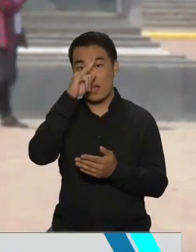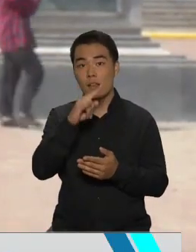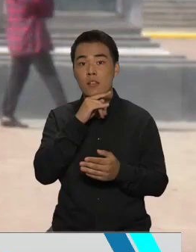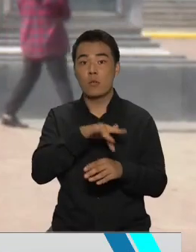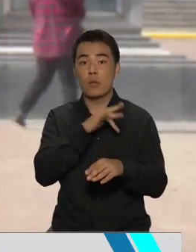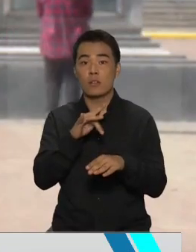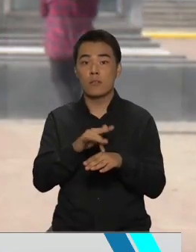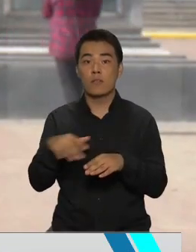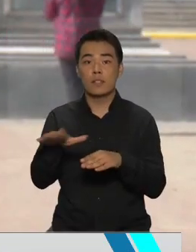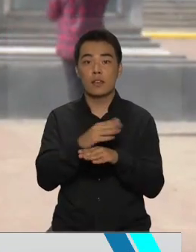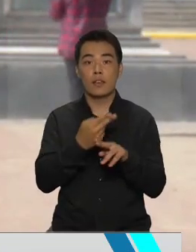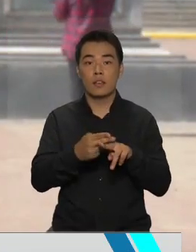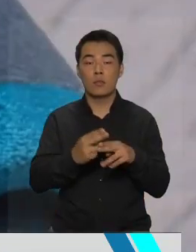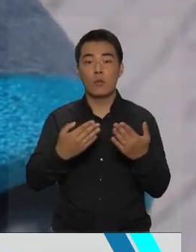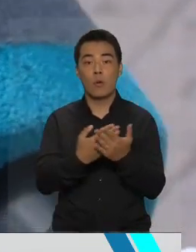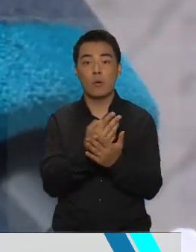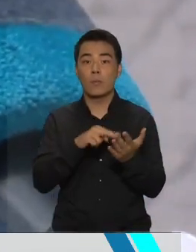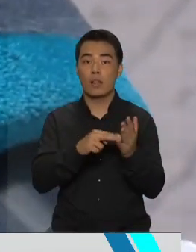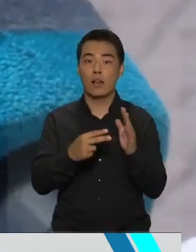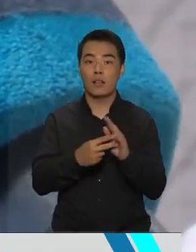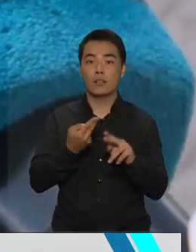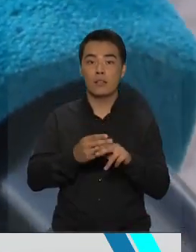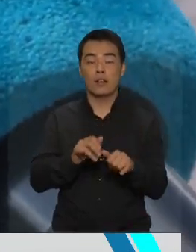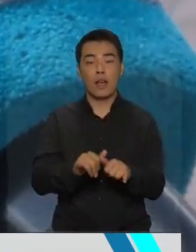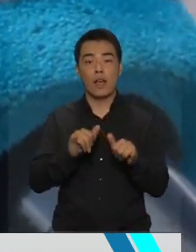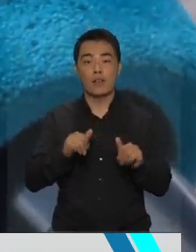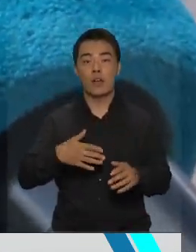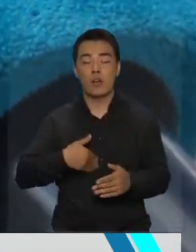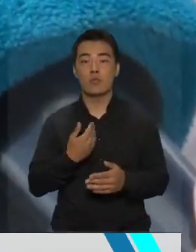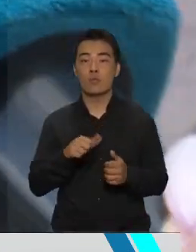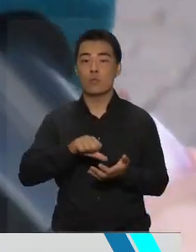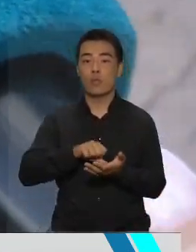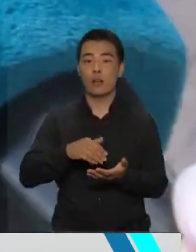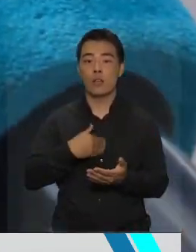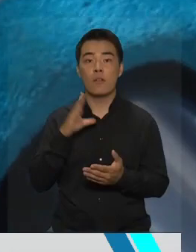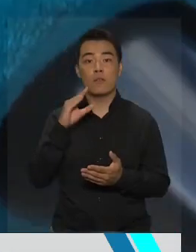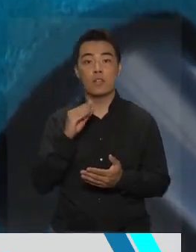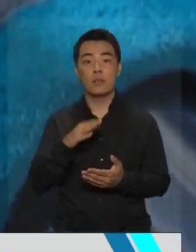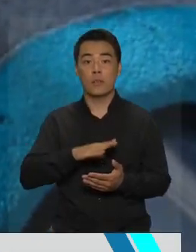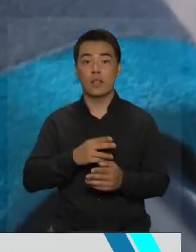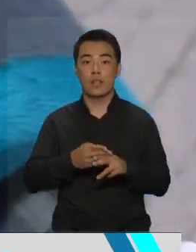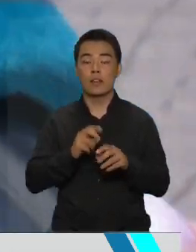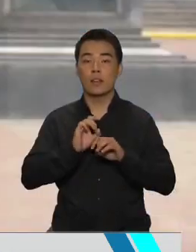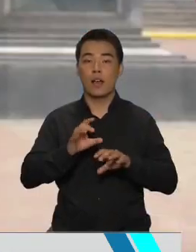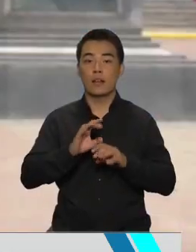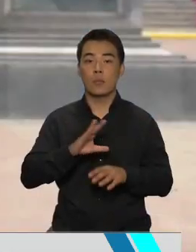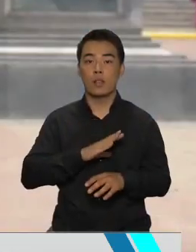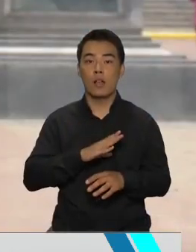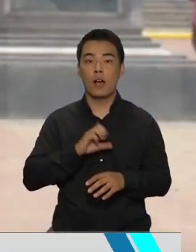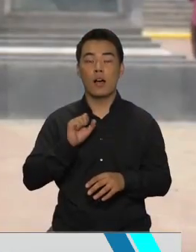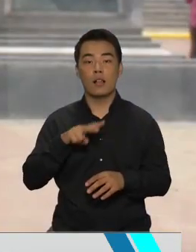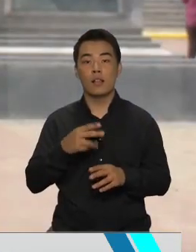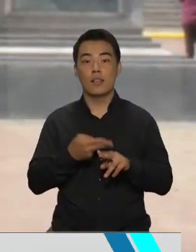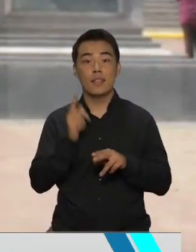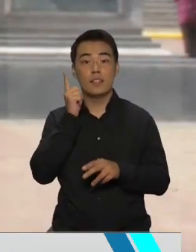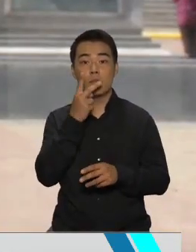қаласында болмасын, осы жаңа дәрежеде журналистиканы дамытуға атсалысқым келеді. Бір кешке шығар, кеше сол кезде айтты.